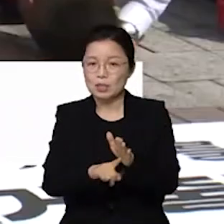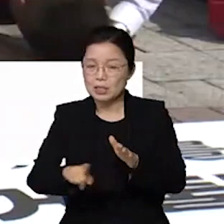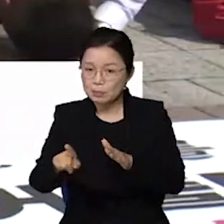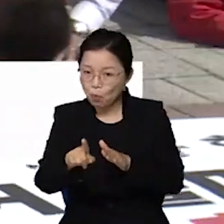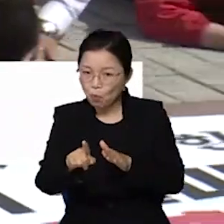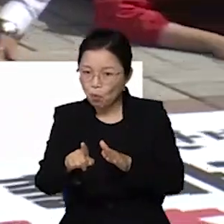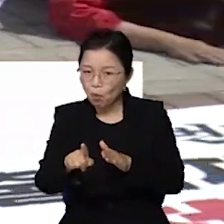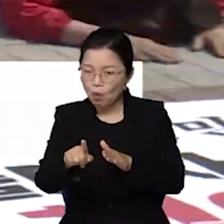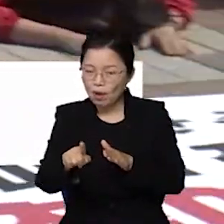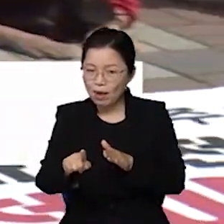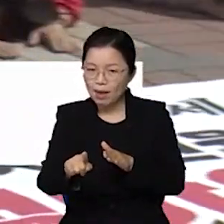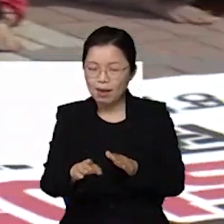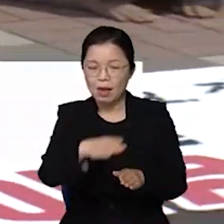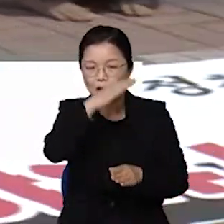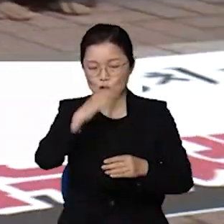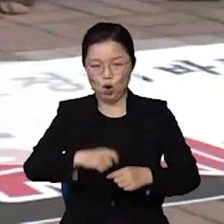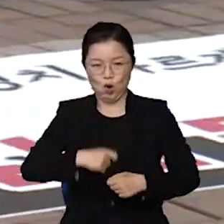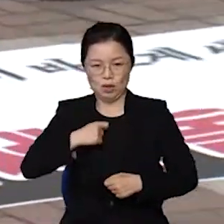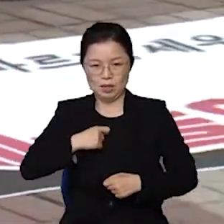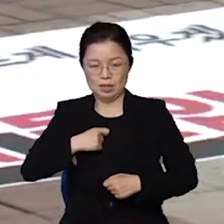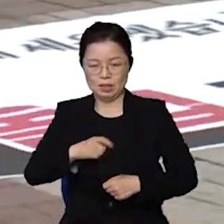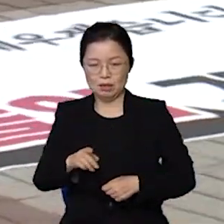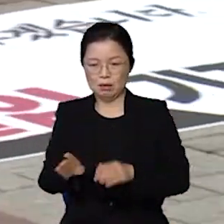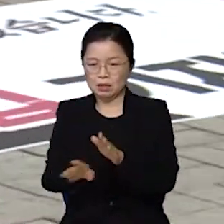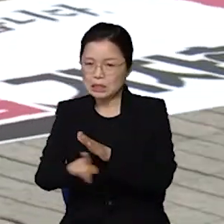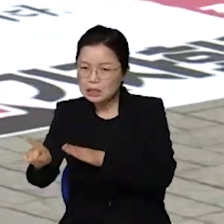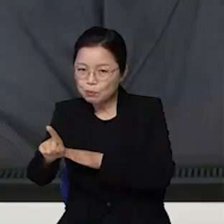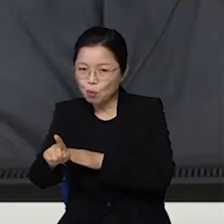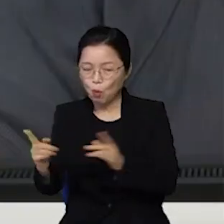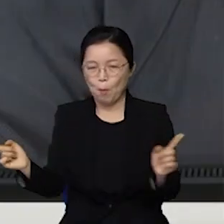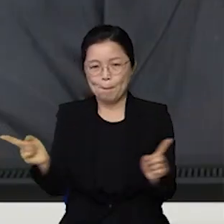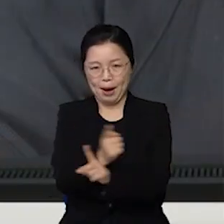지위가 정의당에서 진보당으로 넘어간 겁니다.